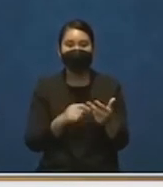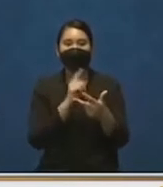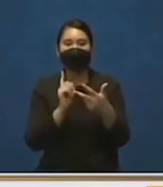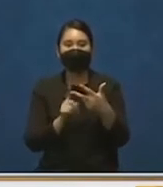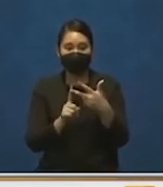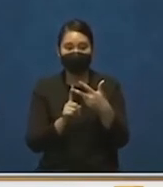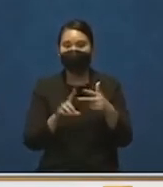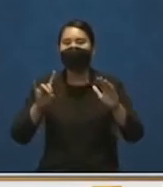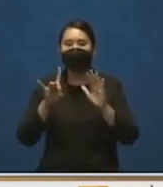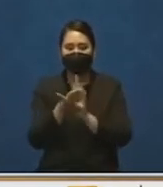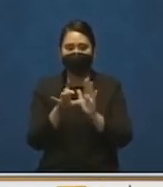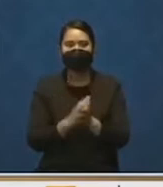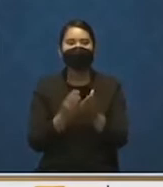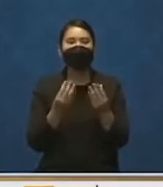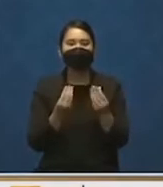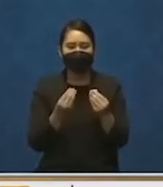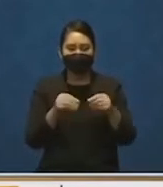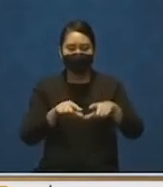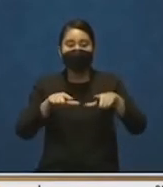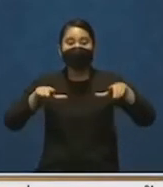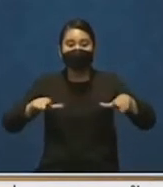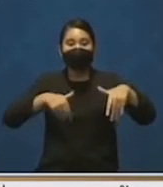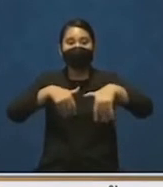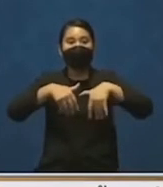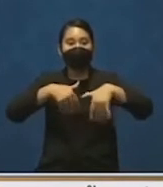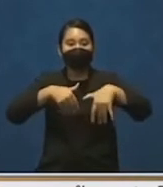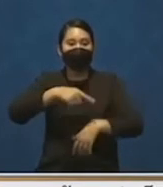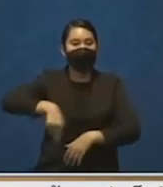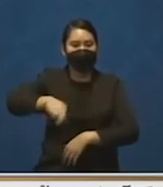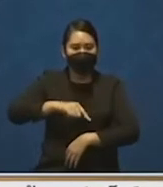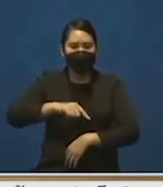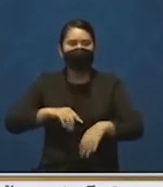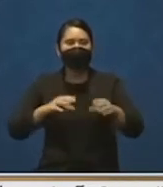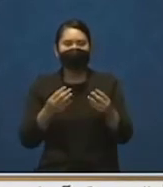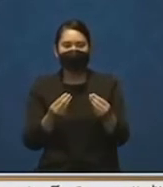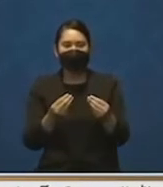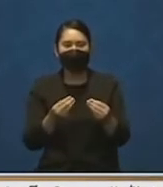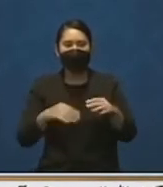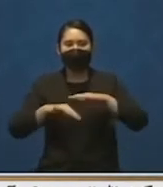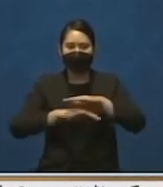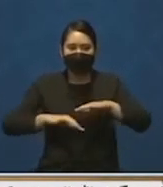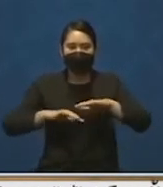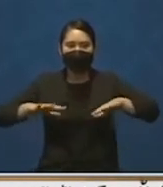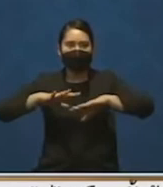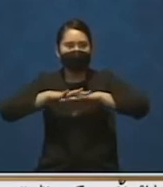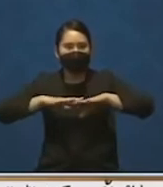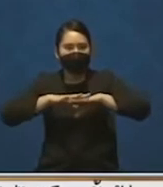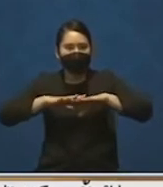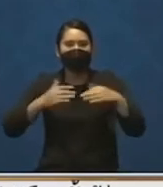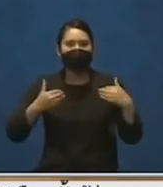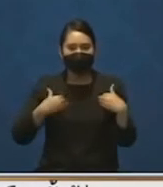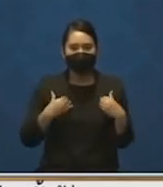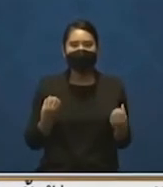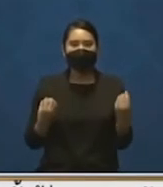ะครับก็คือปัญหาที่ดินทำกินของพี่น้องประชาชนนะครับทับซ้อนกับหน่วยงานของรัฐไม่ว่าจะเป็นอุทยานป่าไ